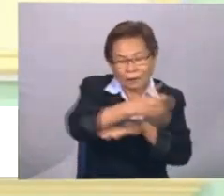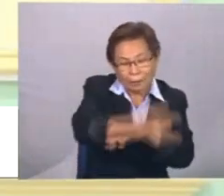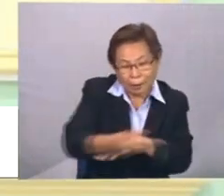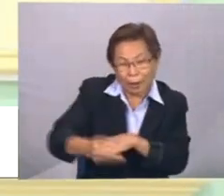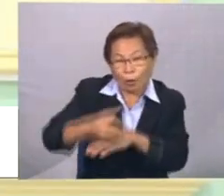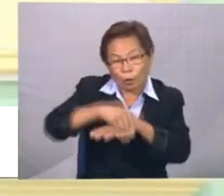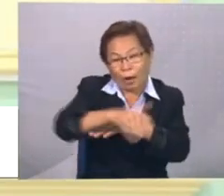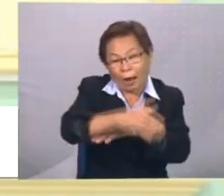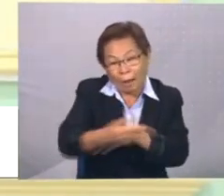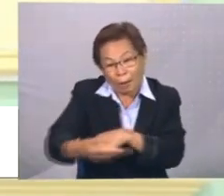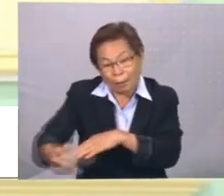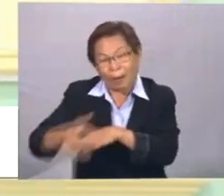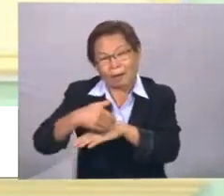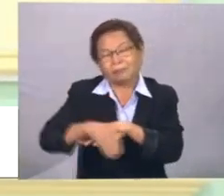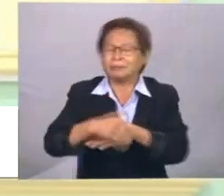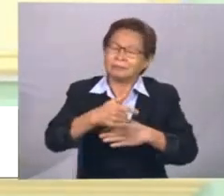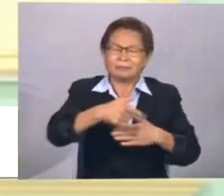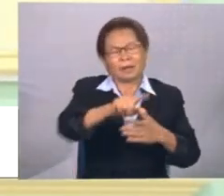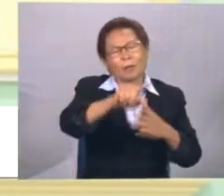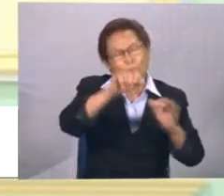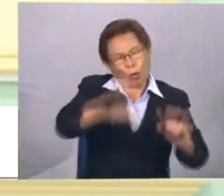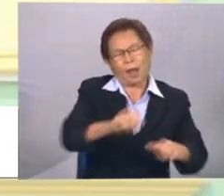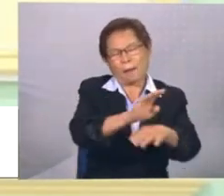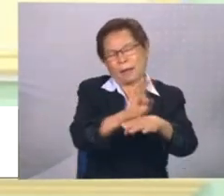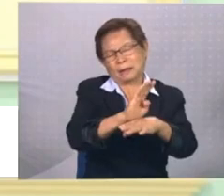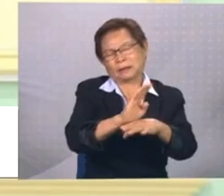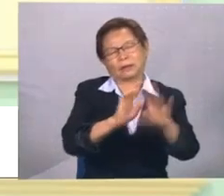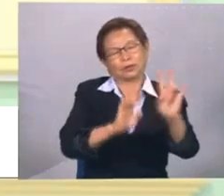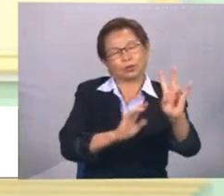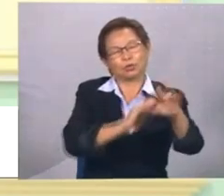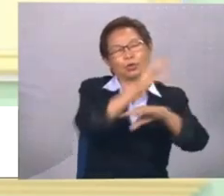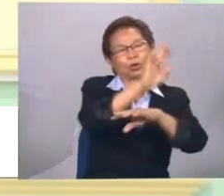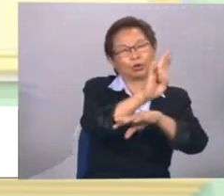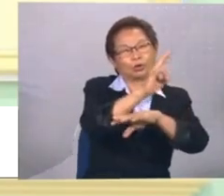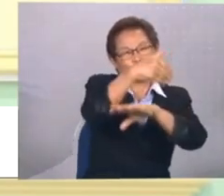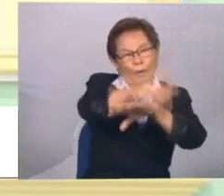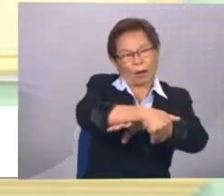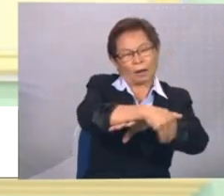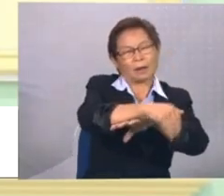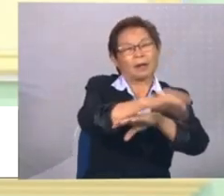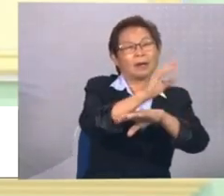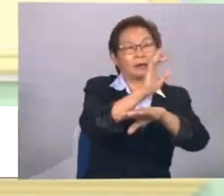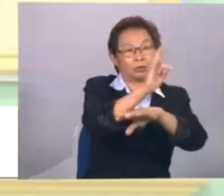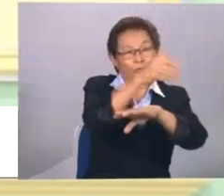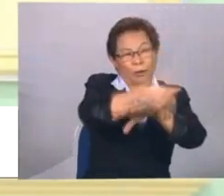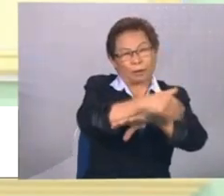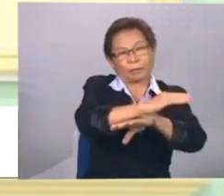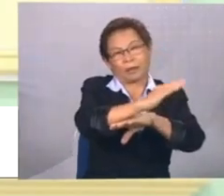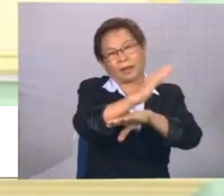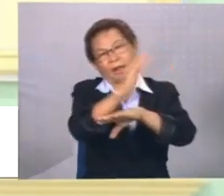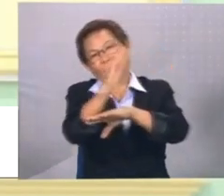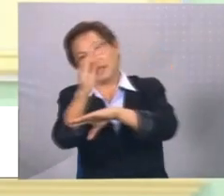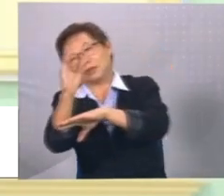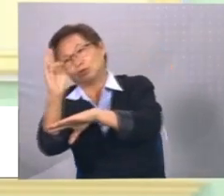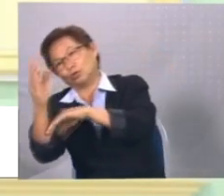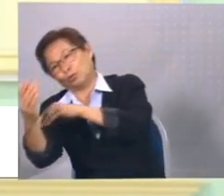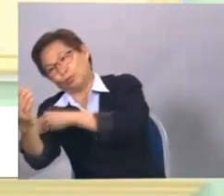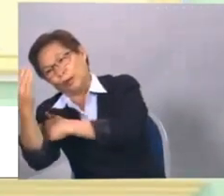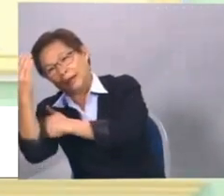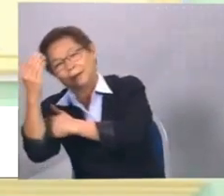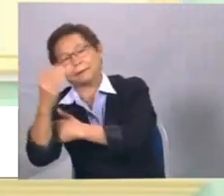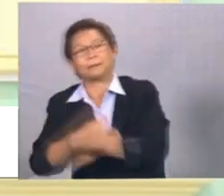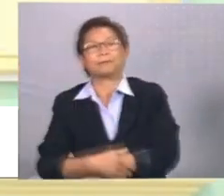keperluan ini beroperasi di antara tujuh malam hingga tujuh pagi ianya